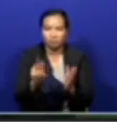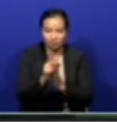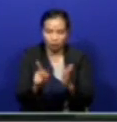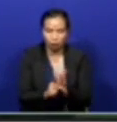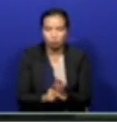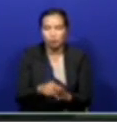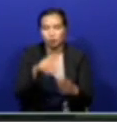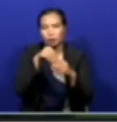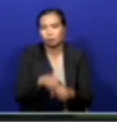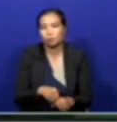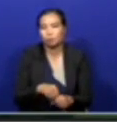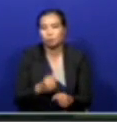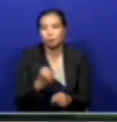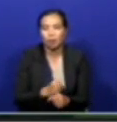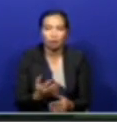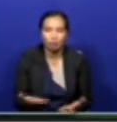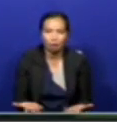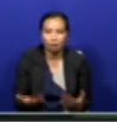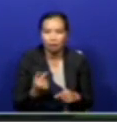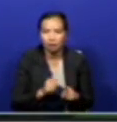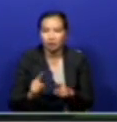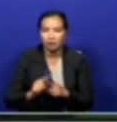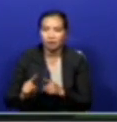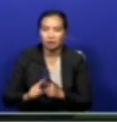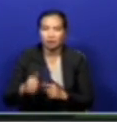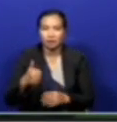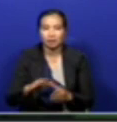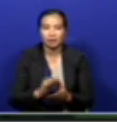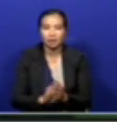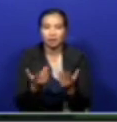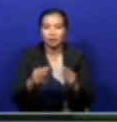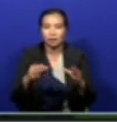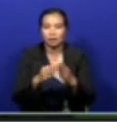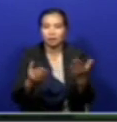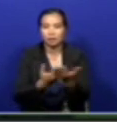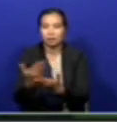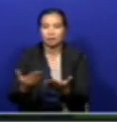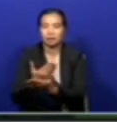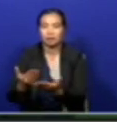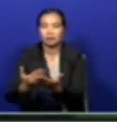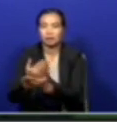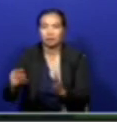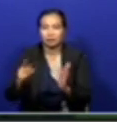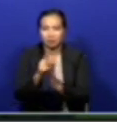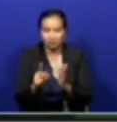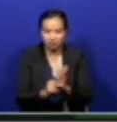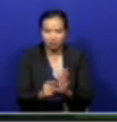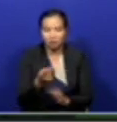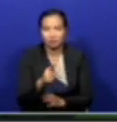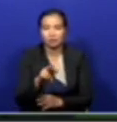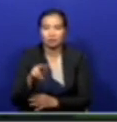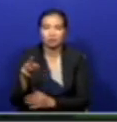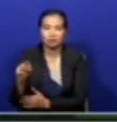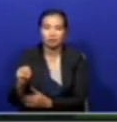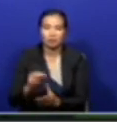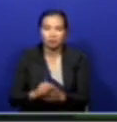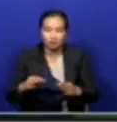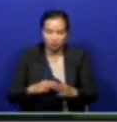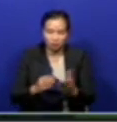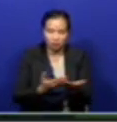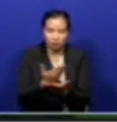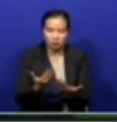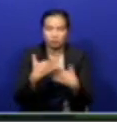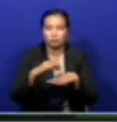เติ่งทำอะไรไม่ได้เราก็จะรอพิจารณากฎหมายของรัฐคณะรัฐมนตรีในชั้นการพิจารณาร่วมนะ